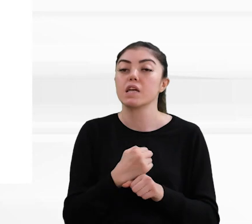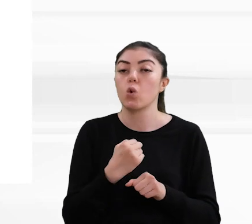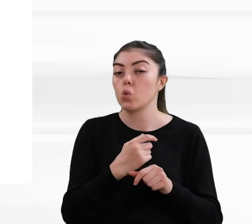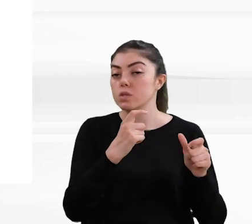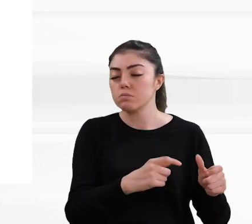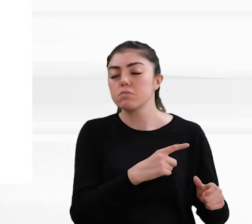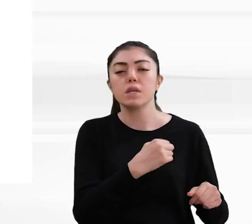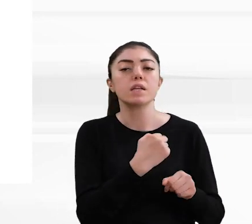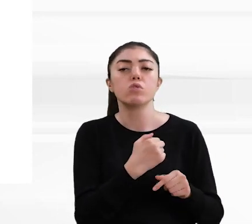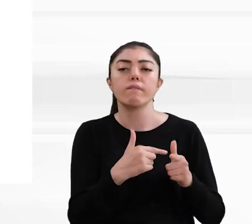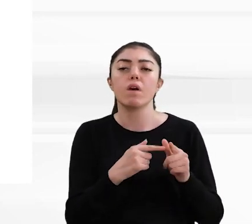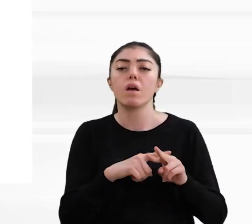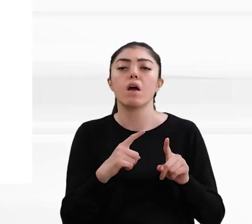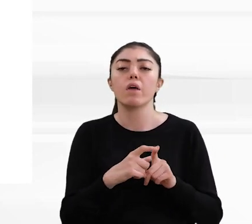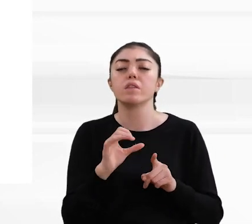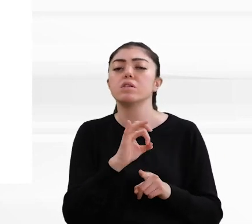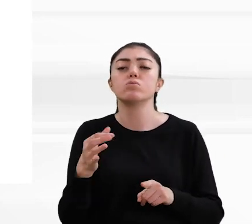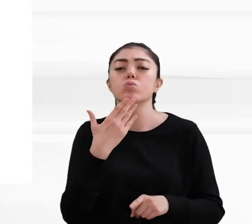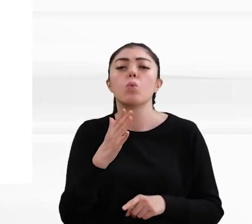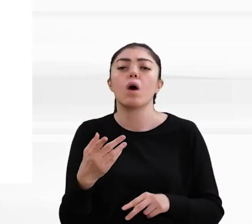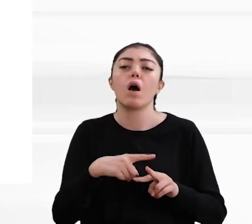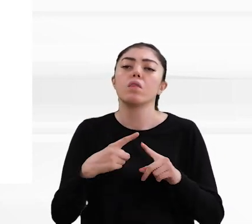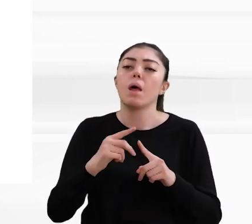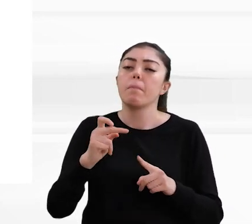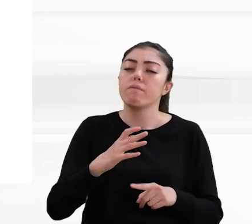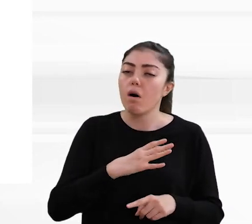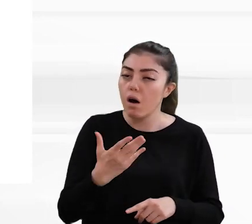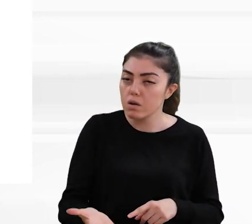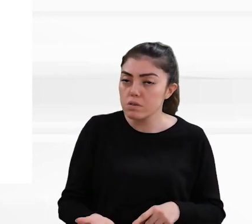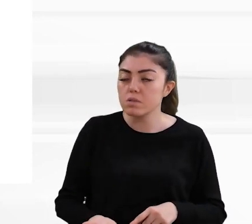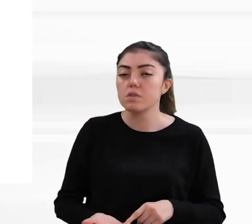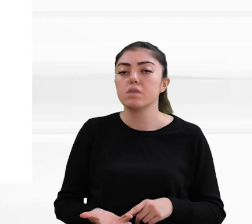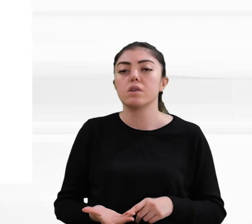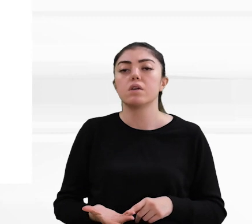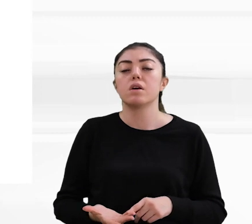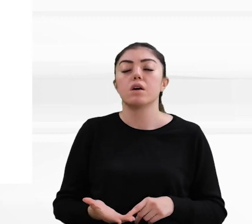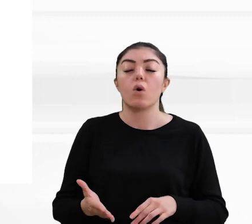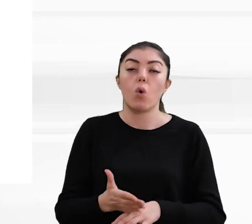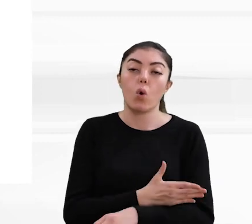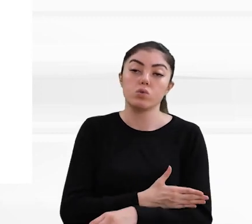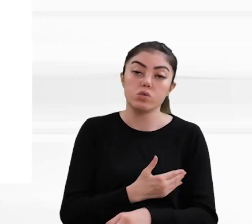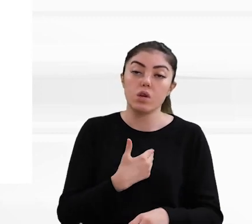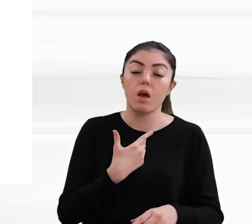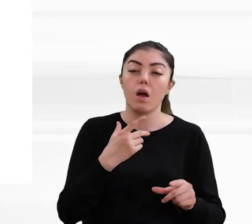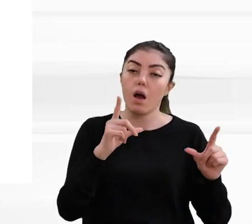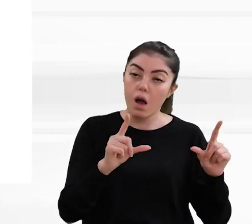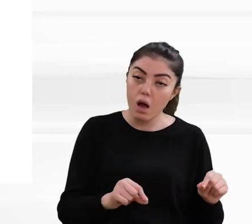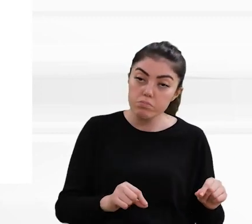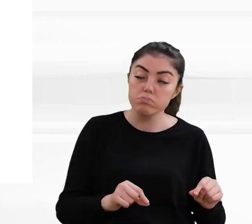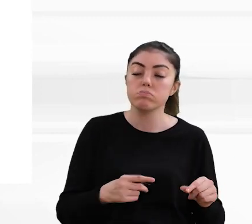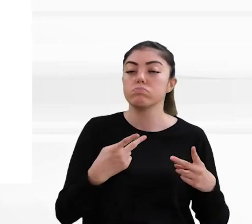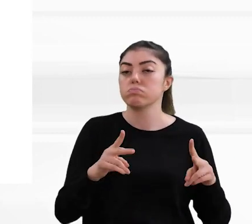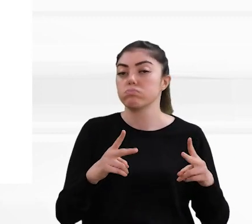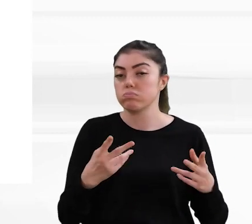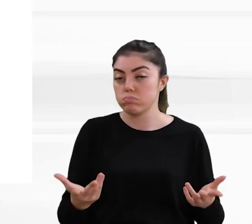glikoz glikoliz de zaten Fatih kullanamayacak hazırlayalım glikoliz oyunda sadece ATP önce harcama sonra tüketimi